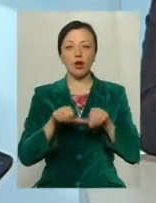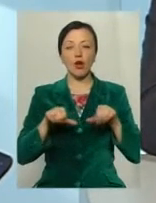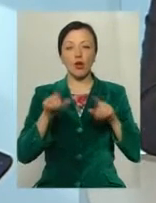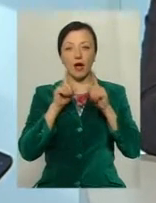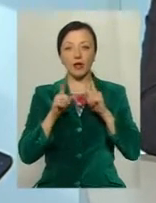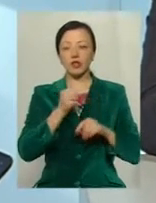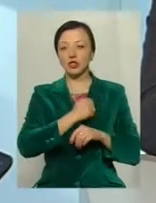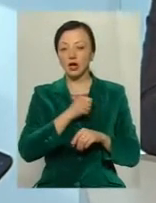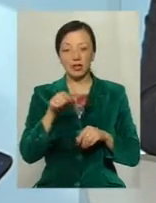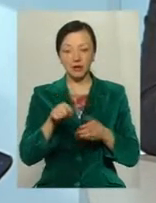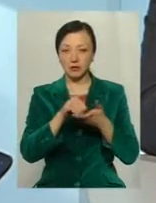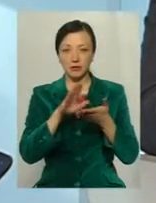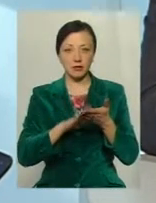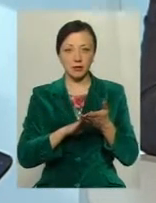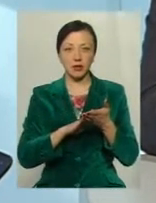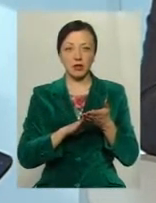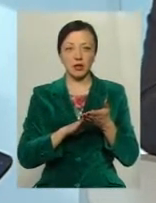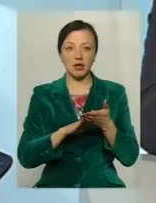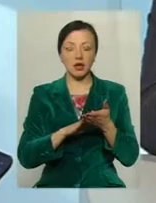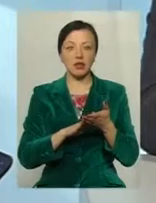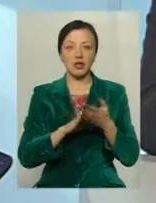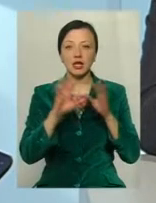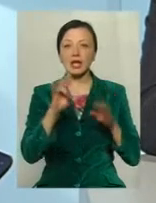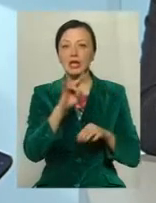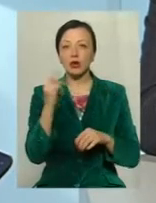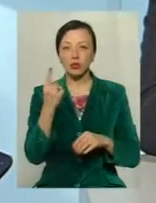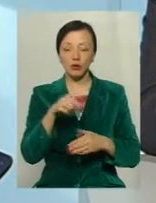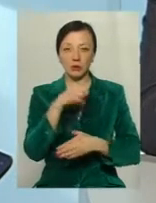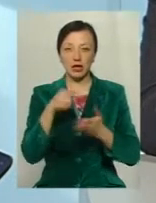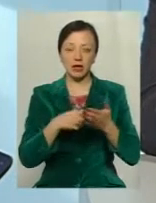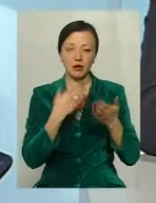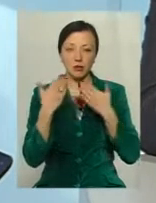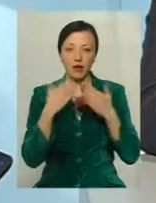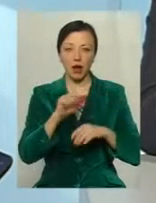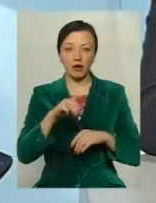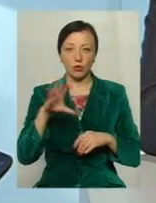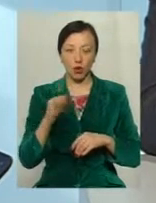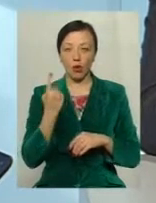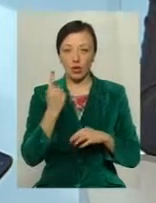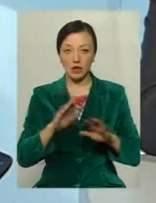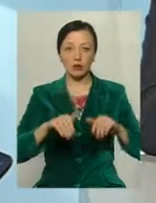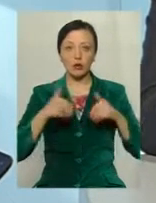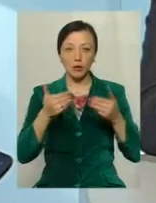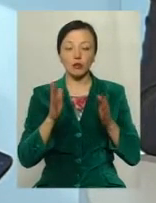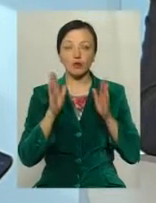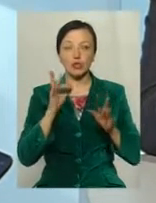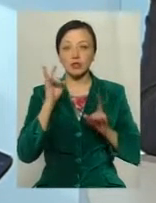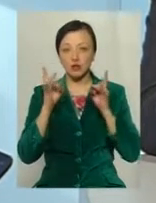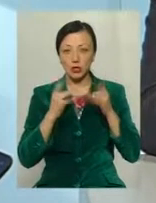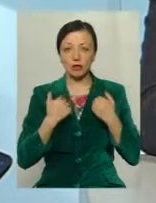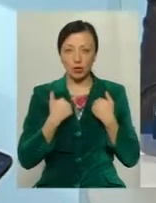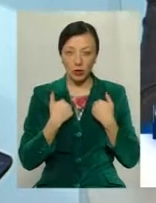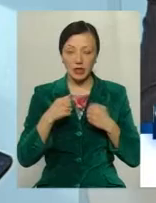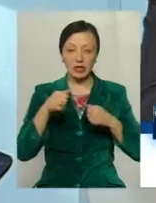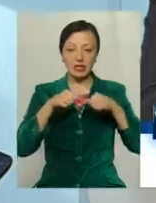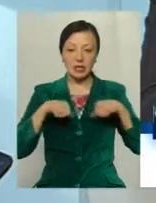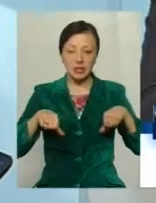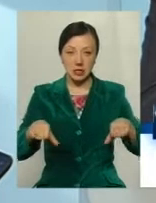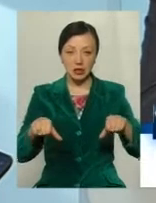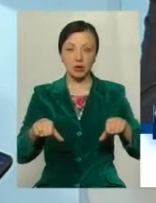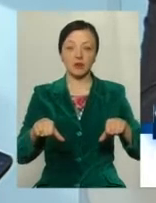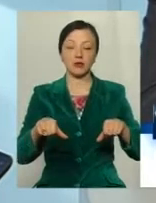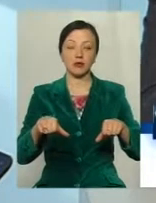питання. Я хотів дуже слушне питання. Я дивився буквально, тому що в нас вівторок відбулася колегія. Я тільки сьогодні одержав документи,